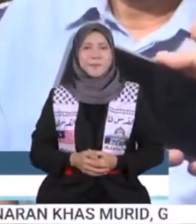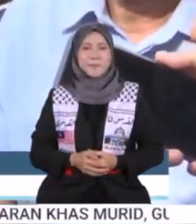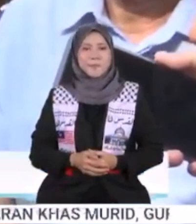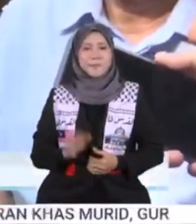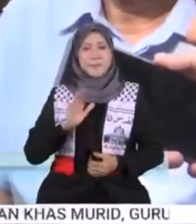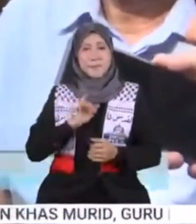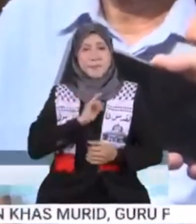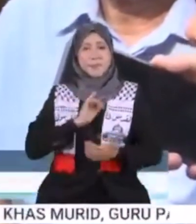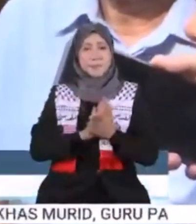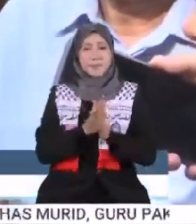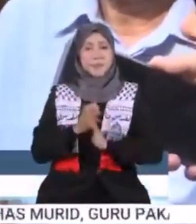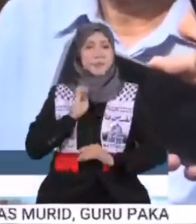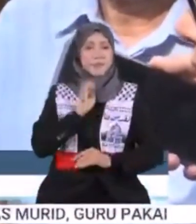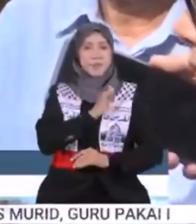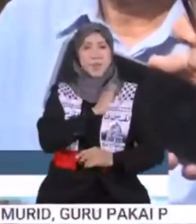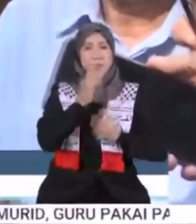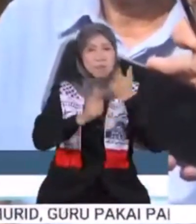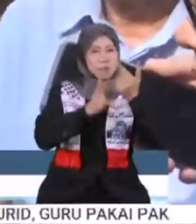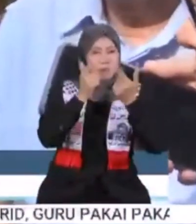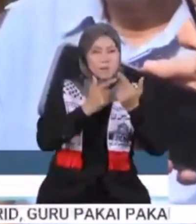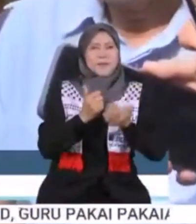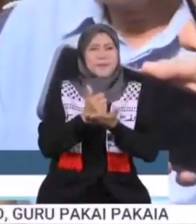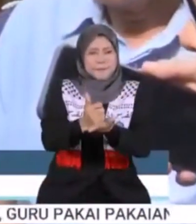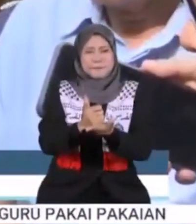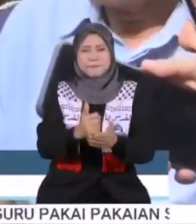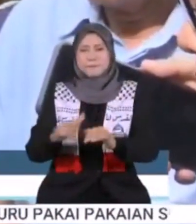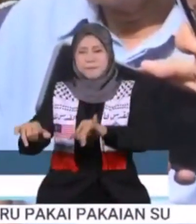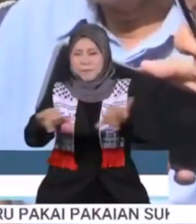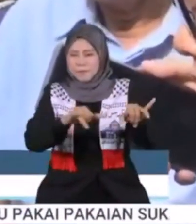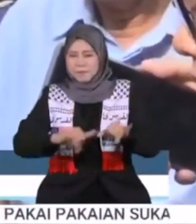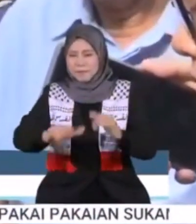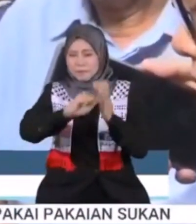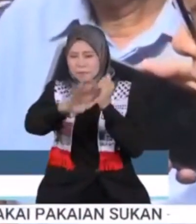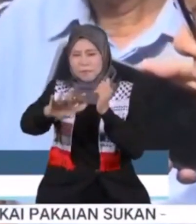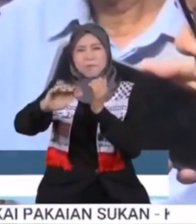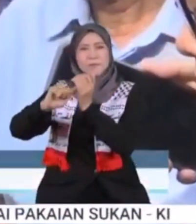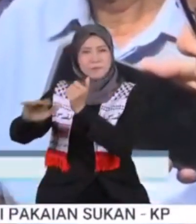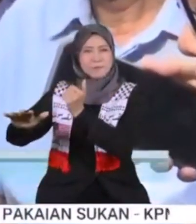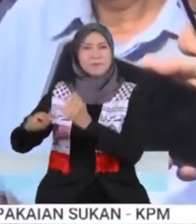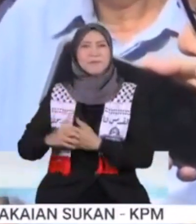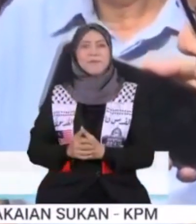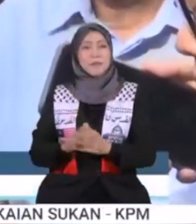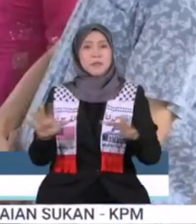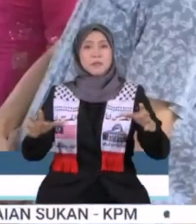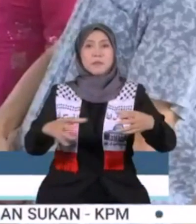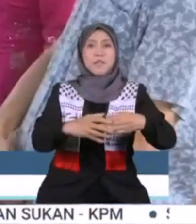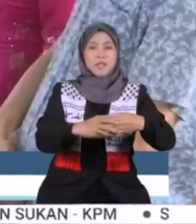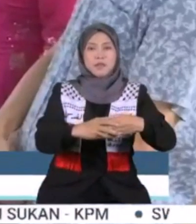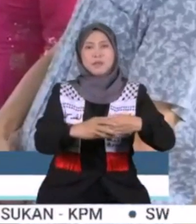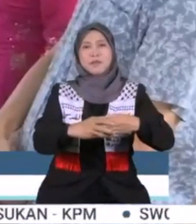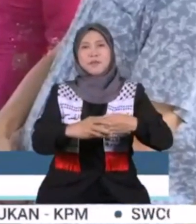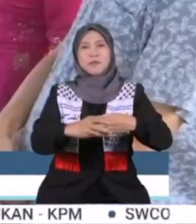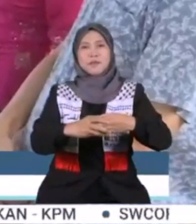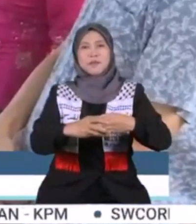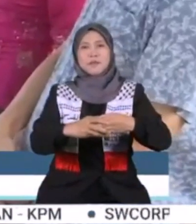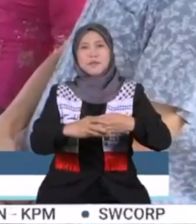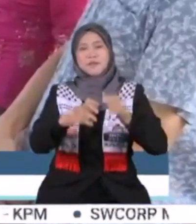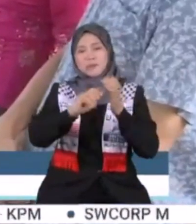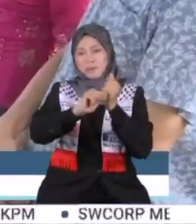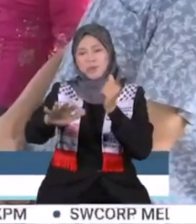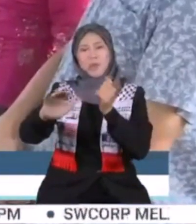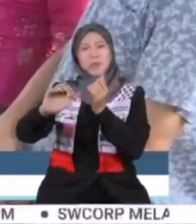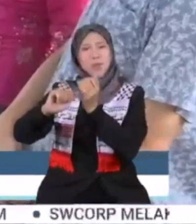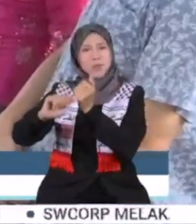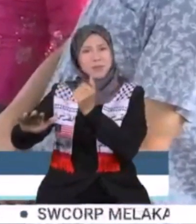Saya sebagai Exco Pelancongan, saya akan bantu menyelaraskan dari segi promosi dia. Kita pakejkan dia atas